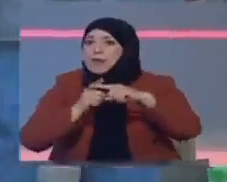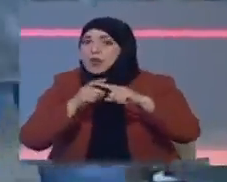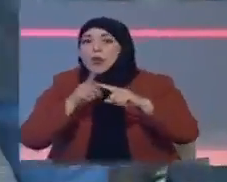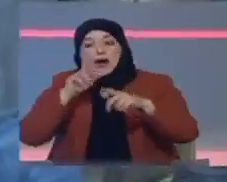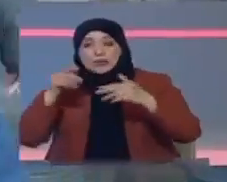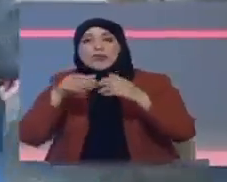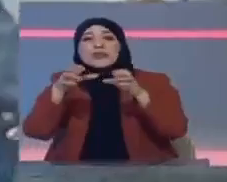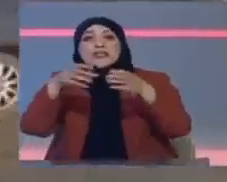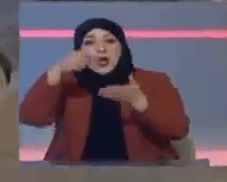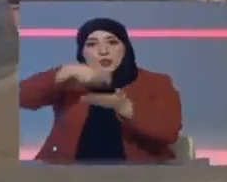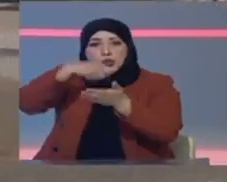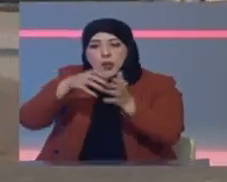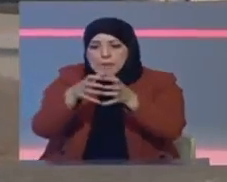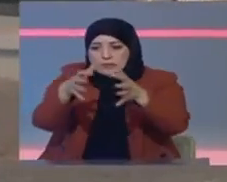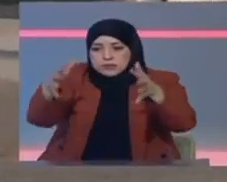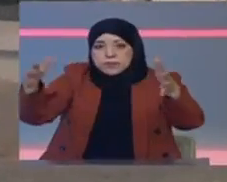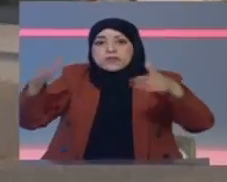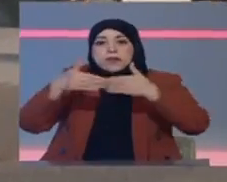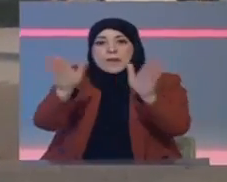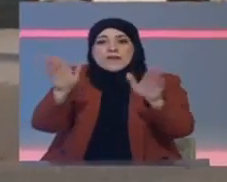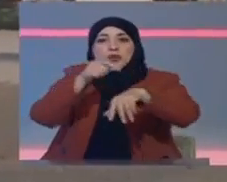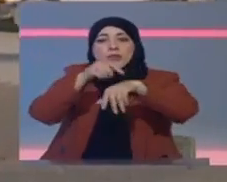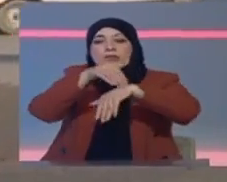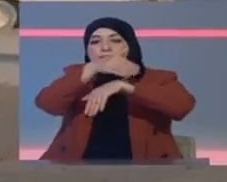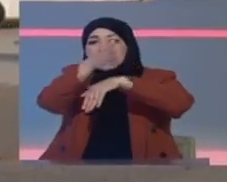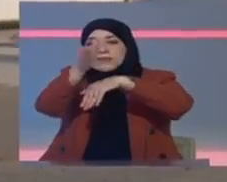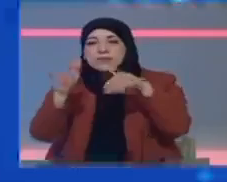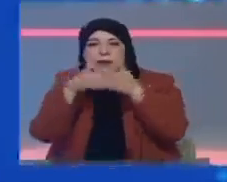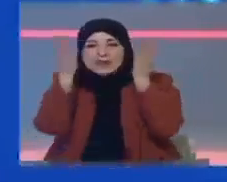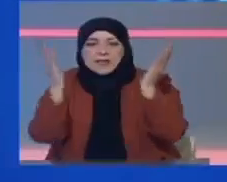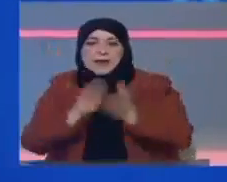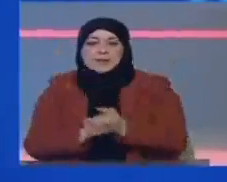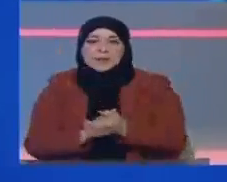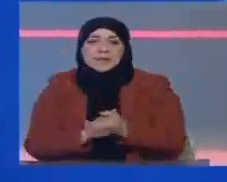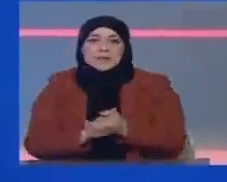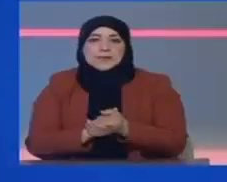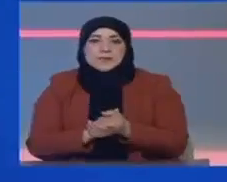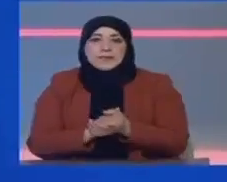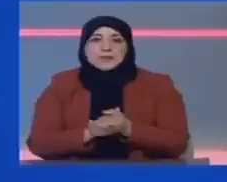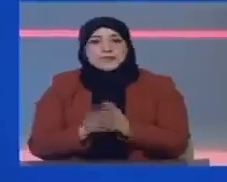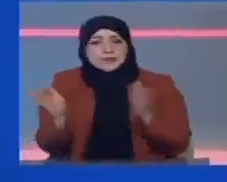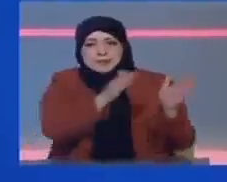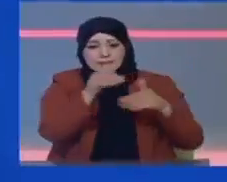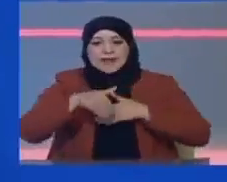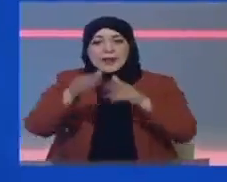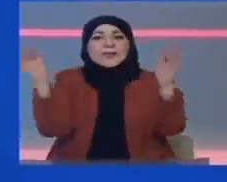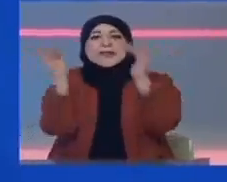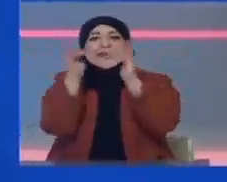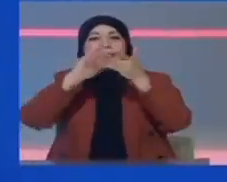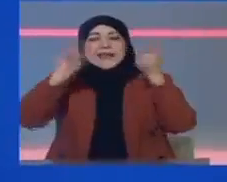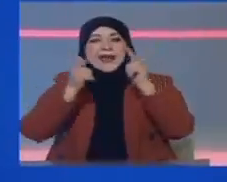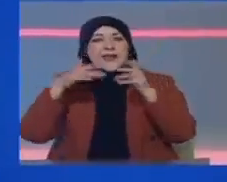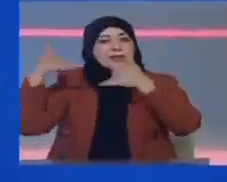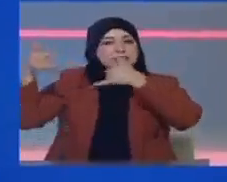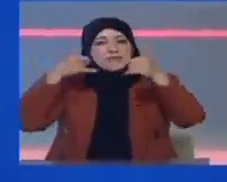مفتوحه لساعات متاخره من الصباح بالتواصل عن بعد استمرت لجنه